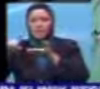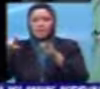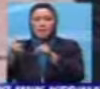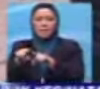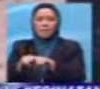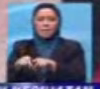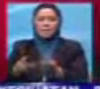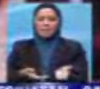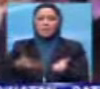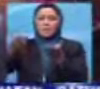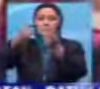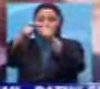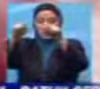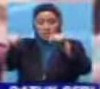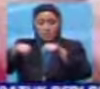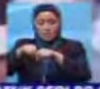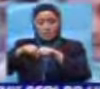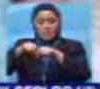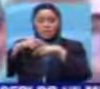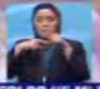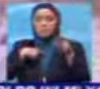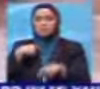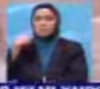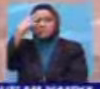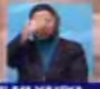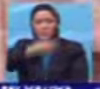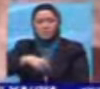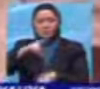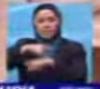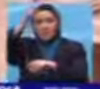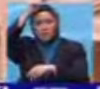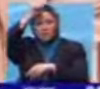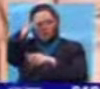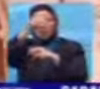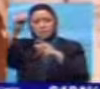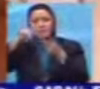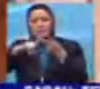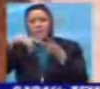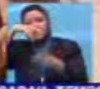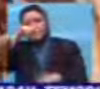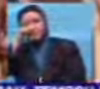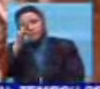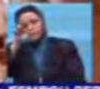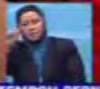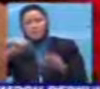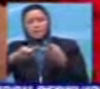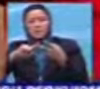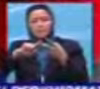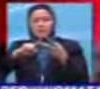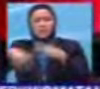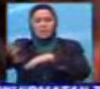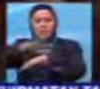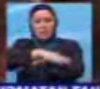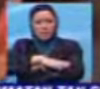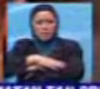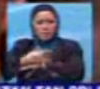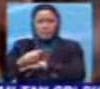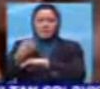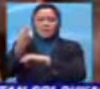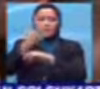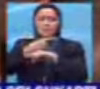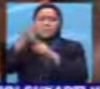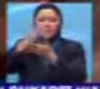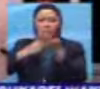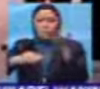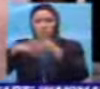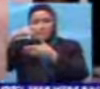ke tempat-tempat menarik di Jordan seperti di Petra, Jarash, Ajlun dan Laut Mati sebagai sebahagian pakej